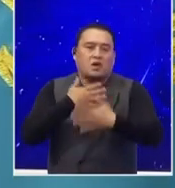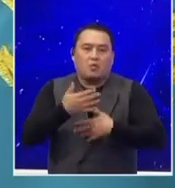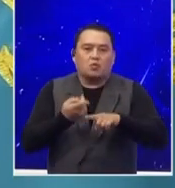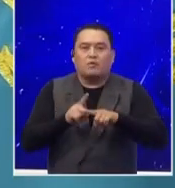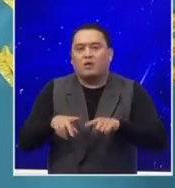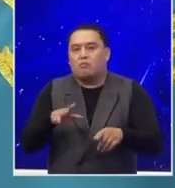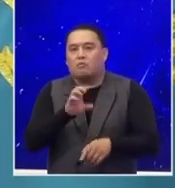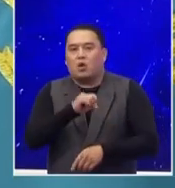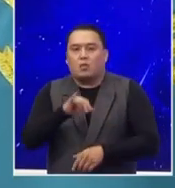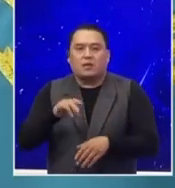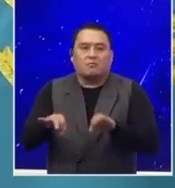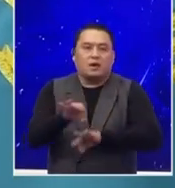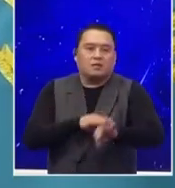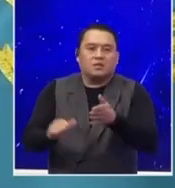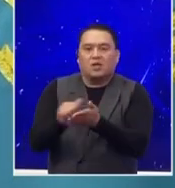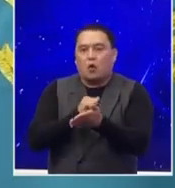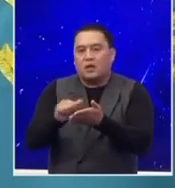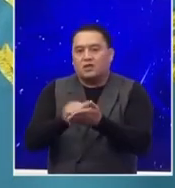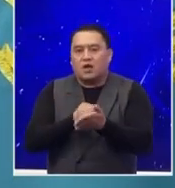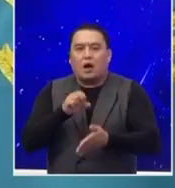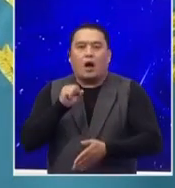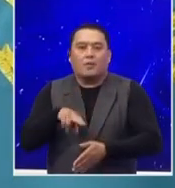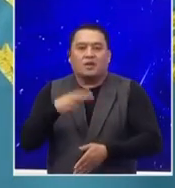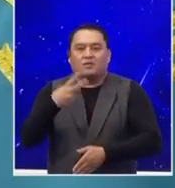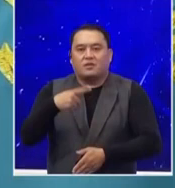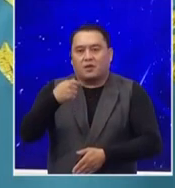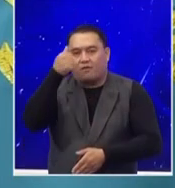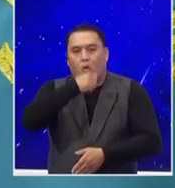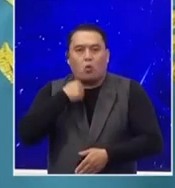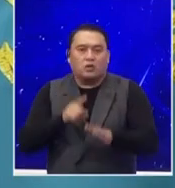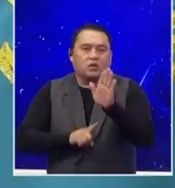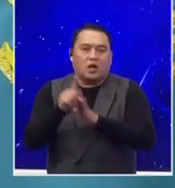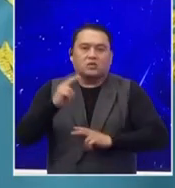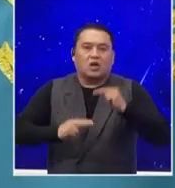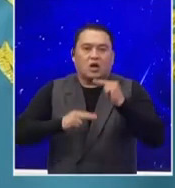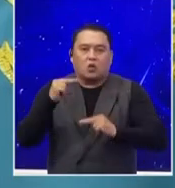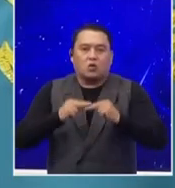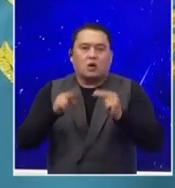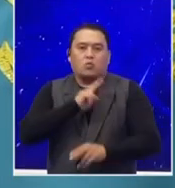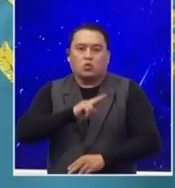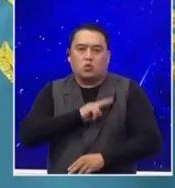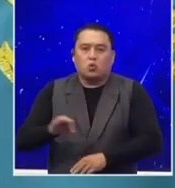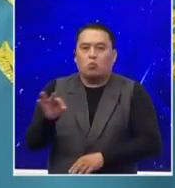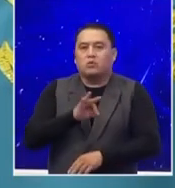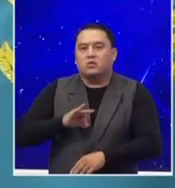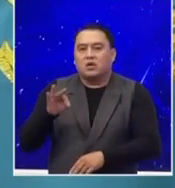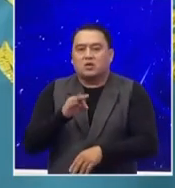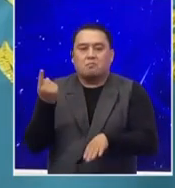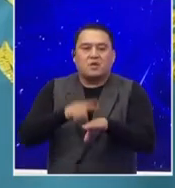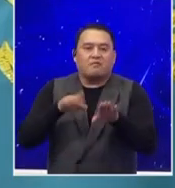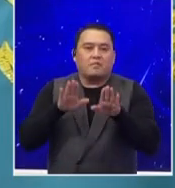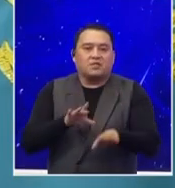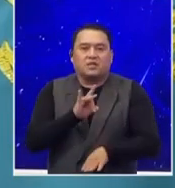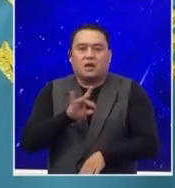компании «Бауман» готовится проектно-сметная документация и в апреле 2021 года начнутся строительно-монтажные работы. Область занимает лидирующие